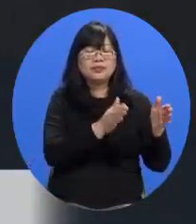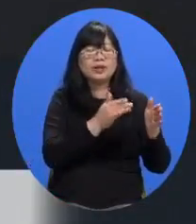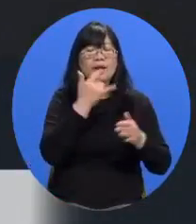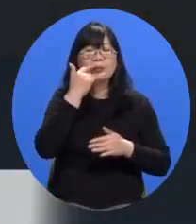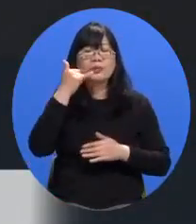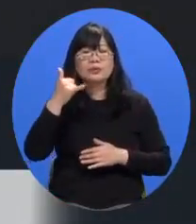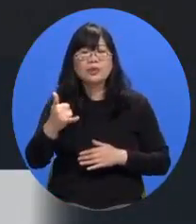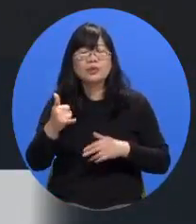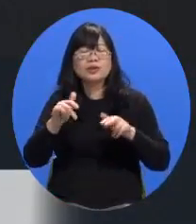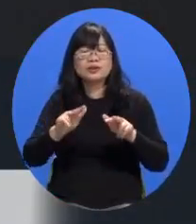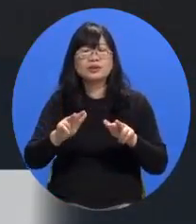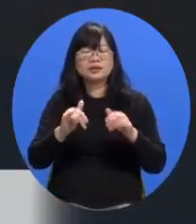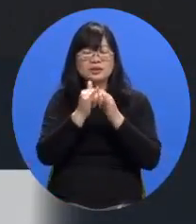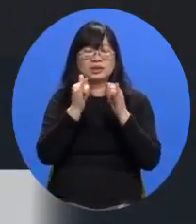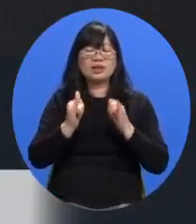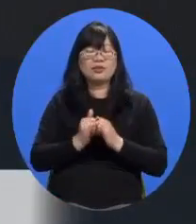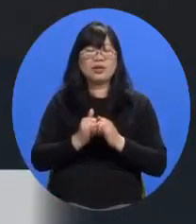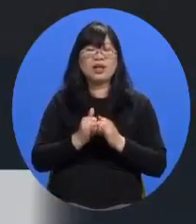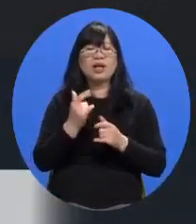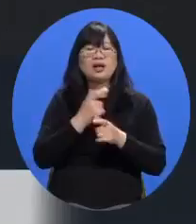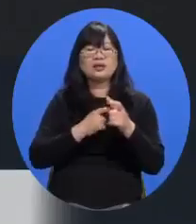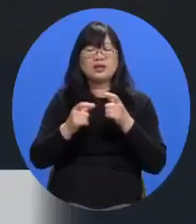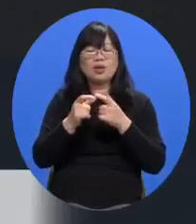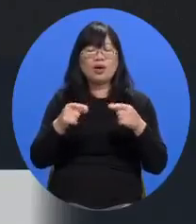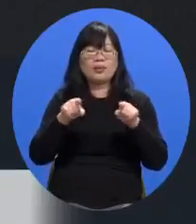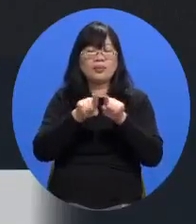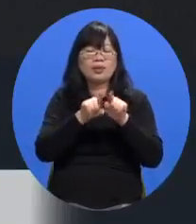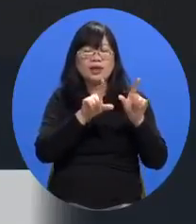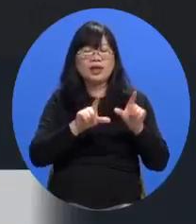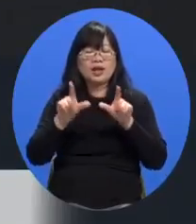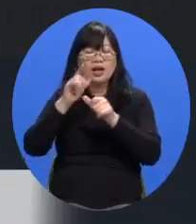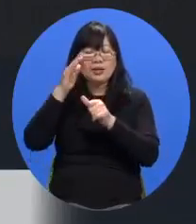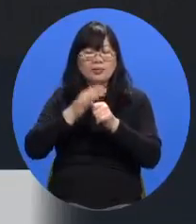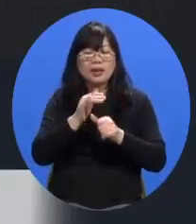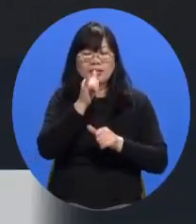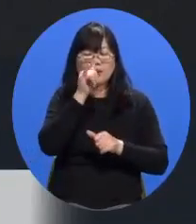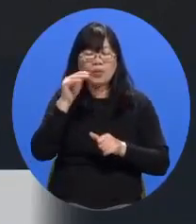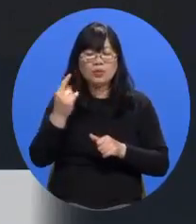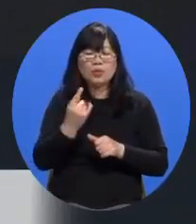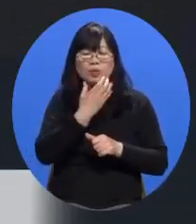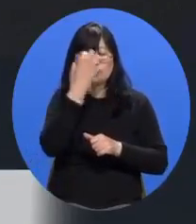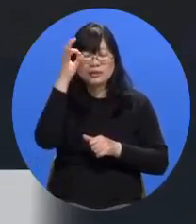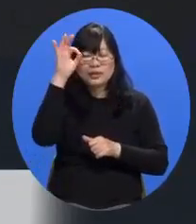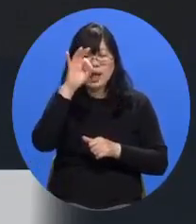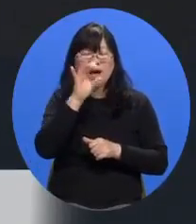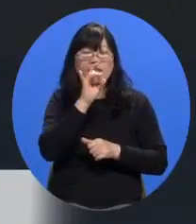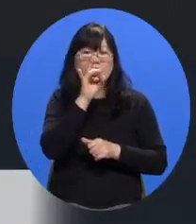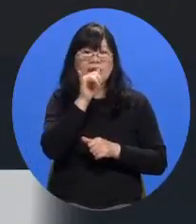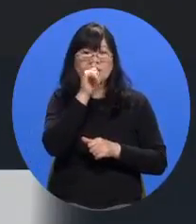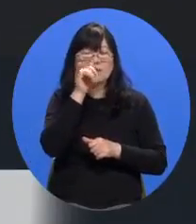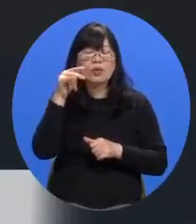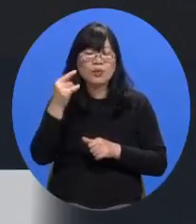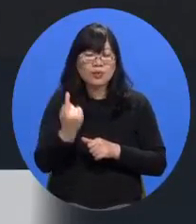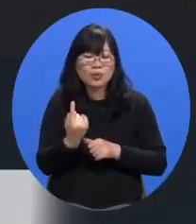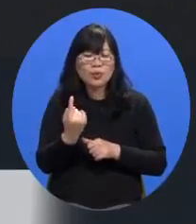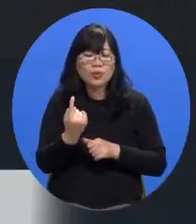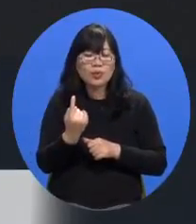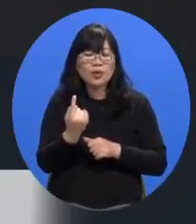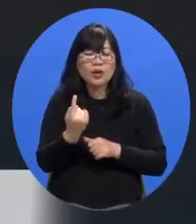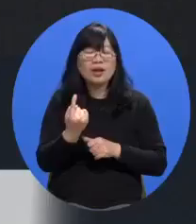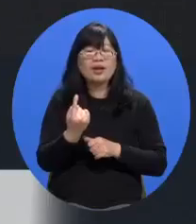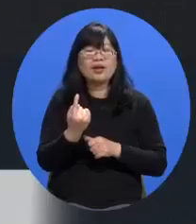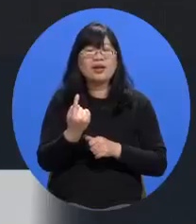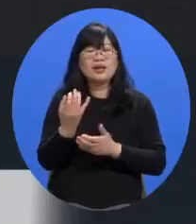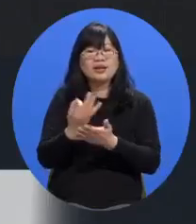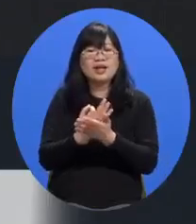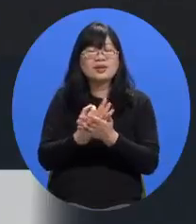부모들이 이 사회가 더불어 살 만한 내가 실패하더라도 꿈을 쫓아가다가 안 되더라도 네 생계를 걱정하지